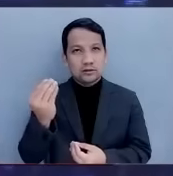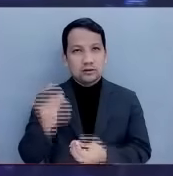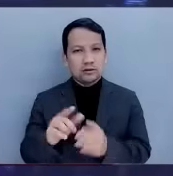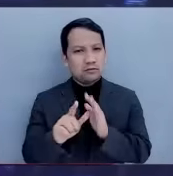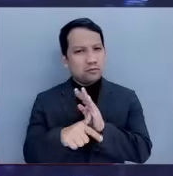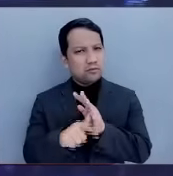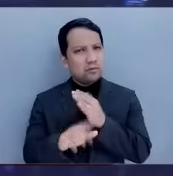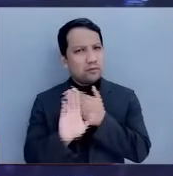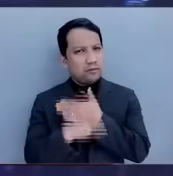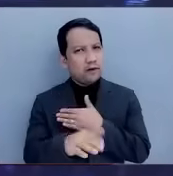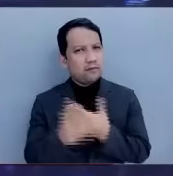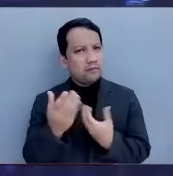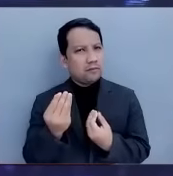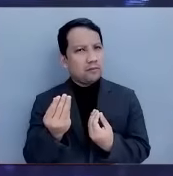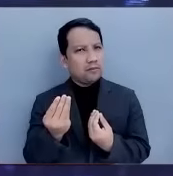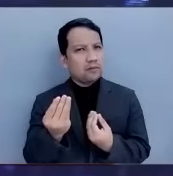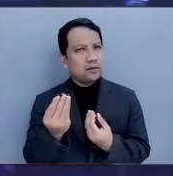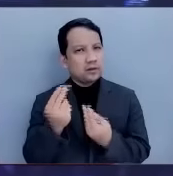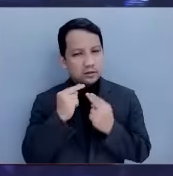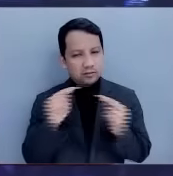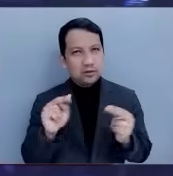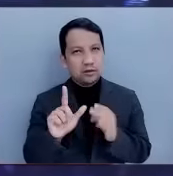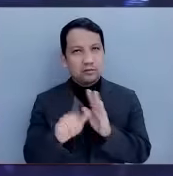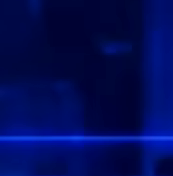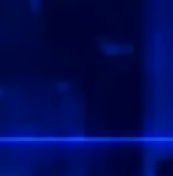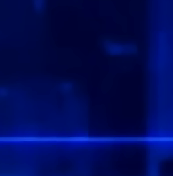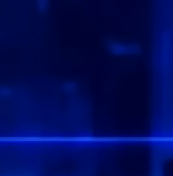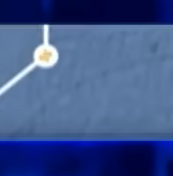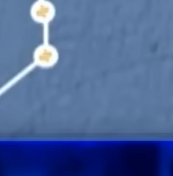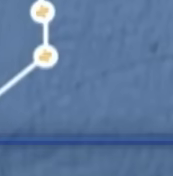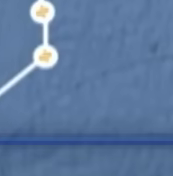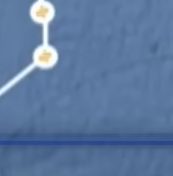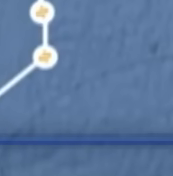kayo at marami pa akong ichichika mamaya.